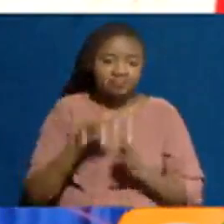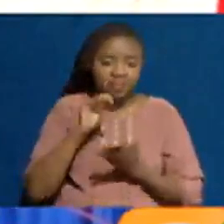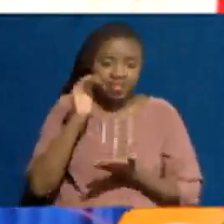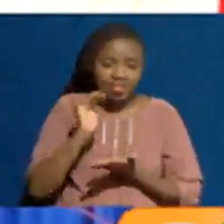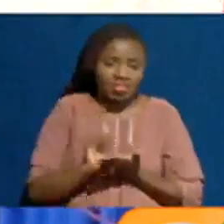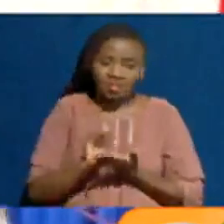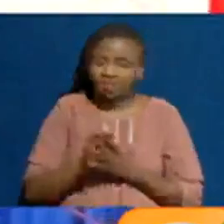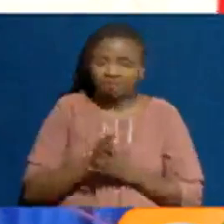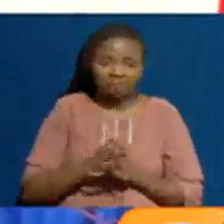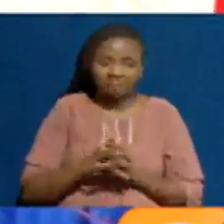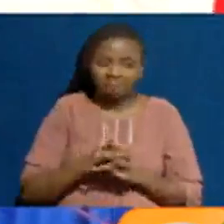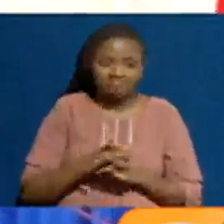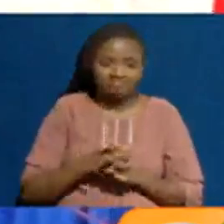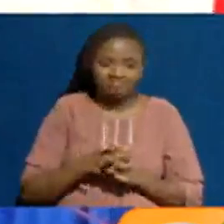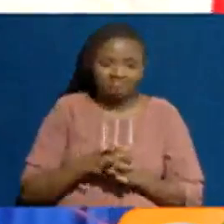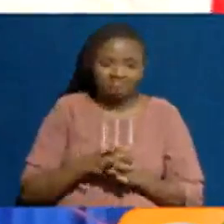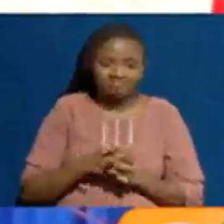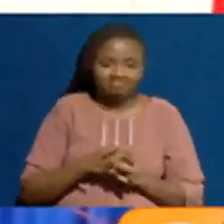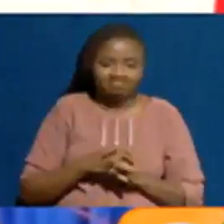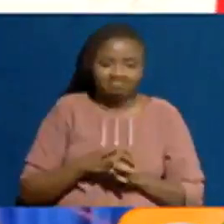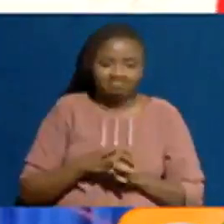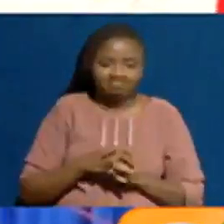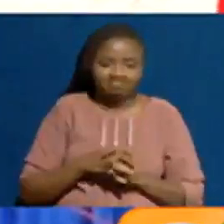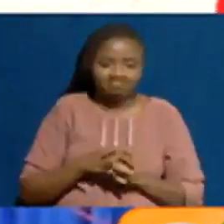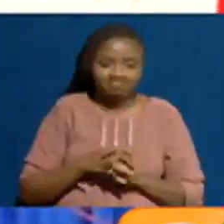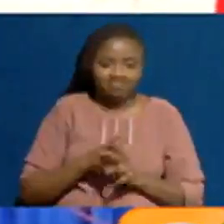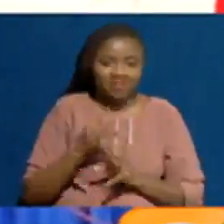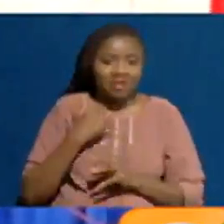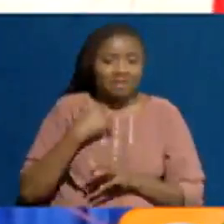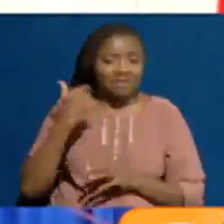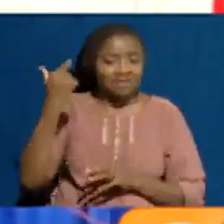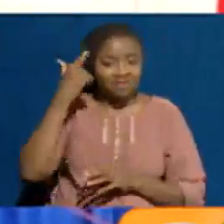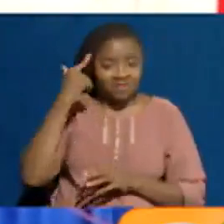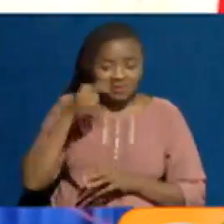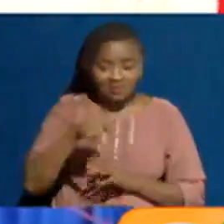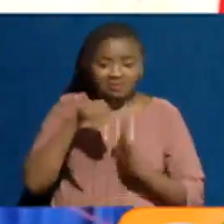Mheshimiwa Sifuna, it must mean that